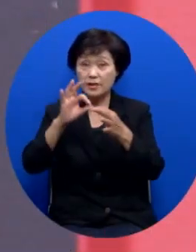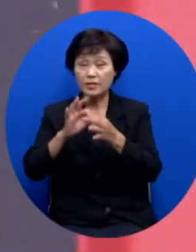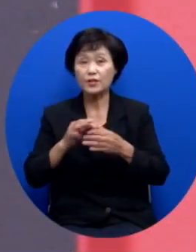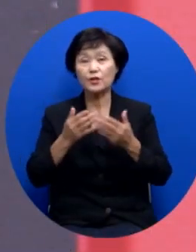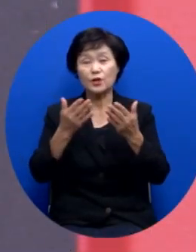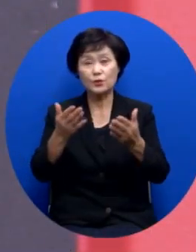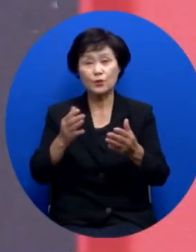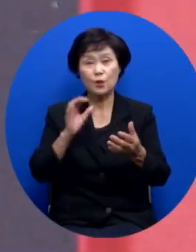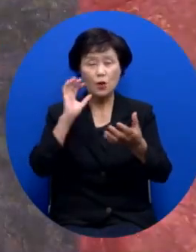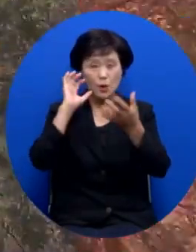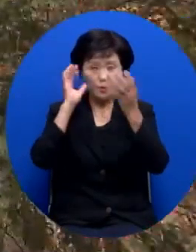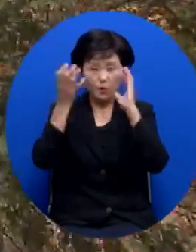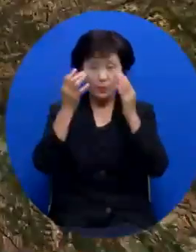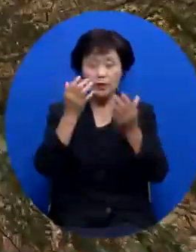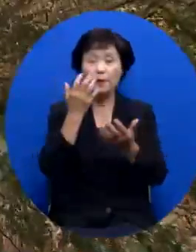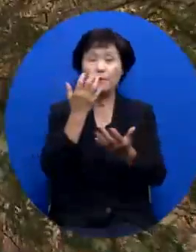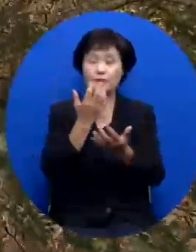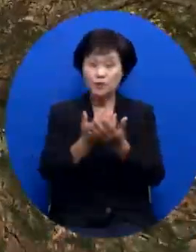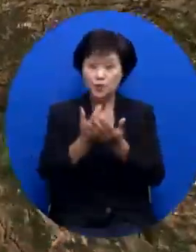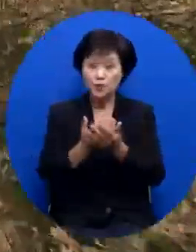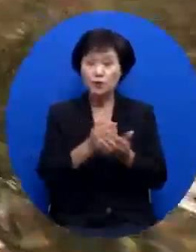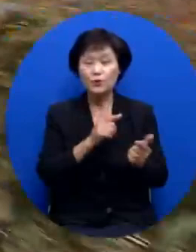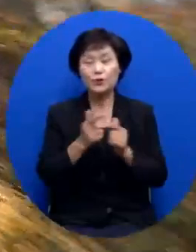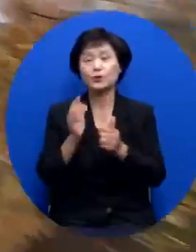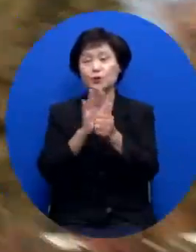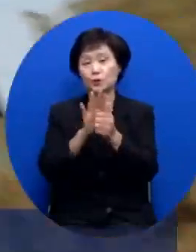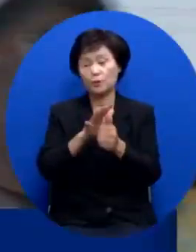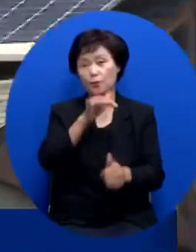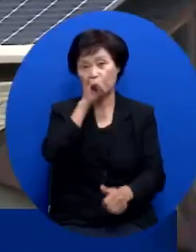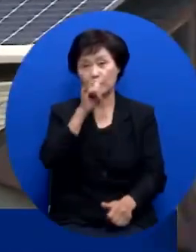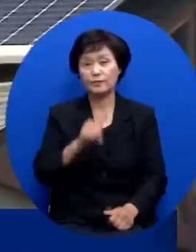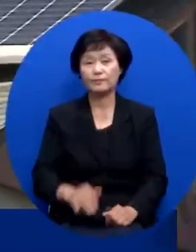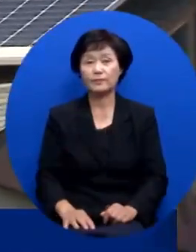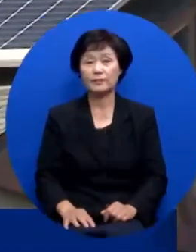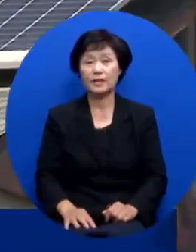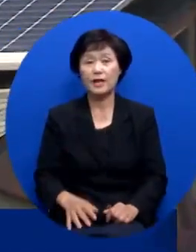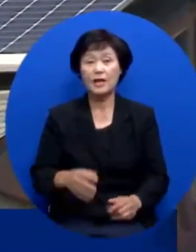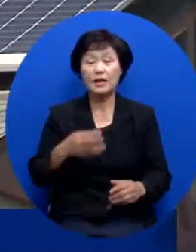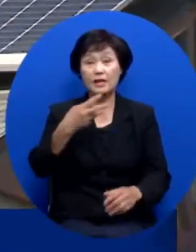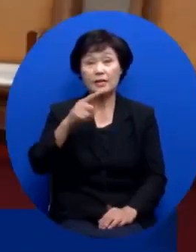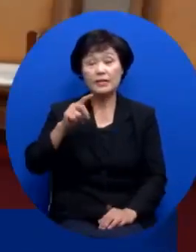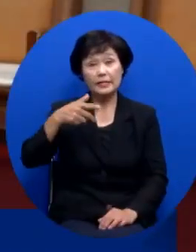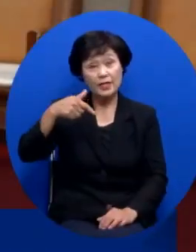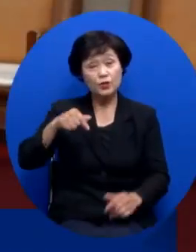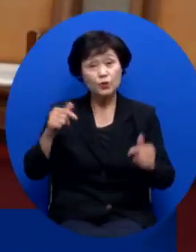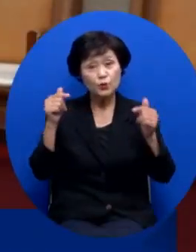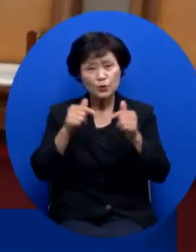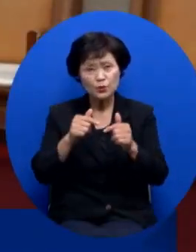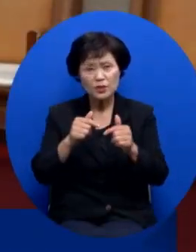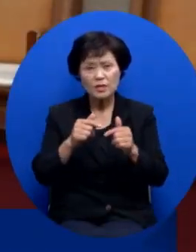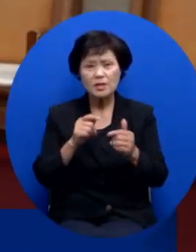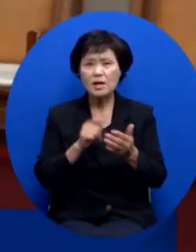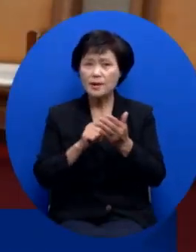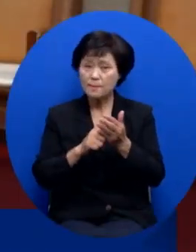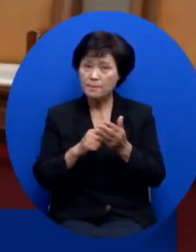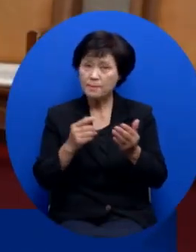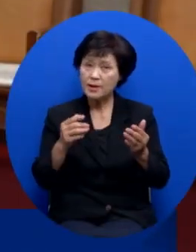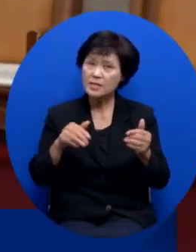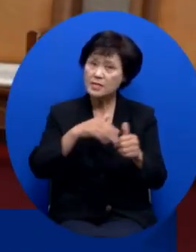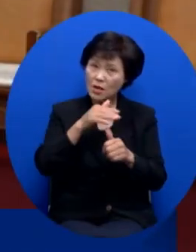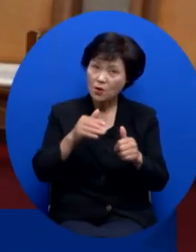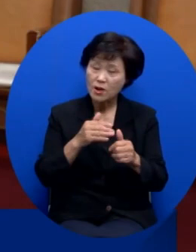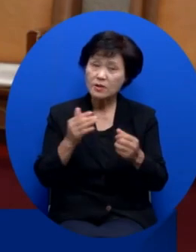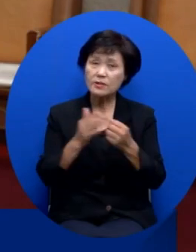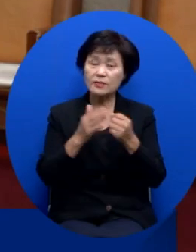발생하는 복잡한 서류 과정을 돕고 있습니다. 탄소 절감, 감축 그런 것에 대해서 긴박한 그런 상황이니만큼